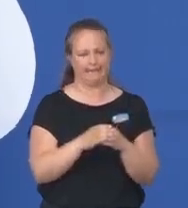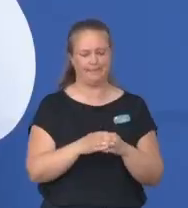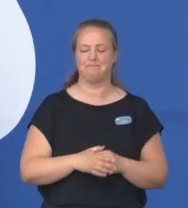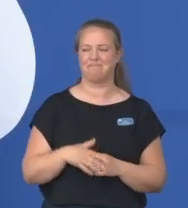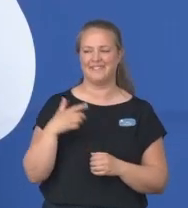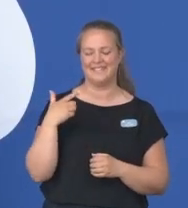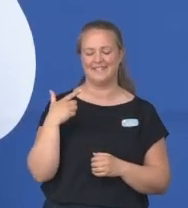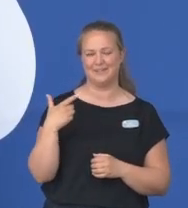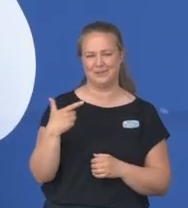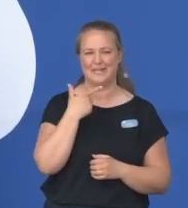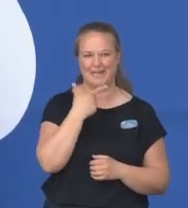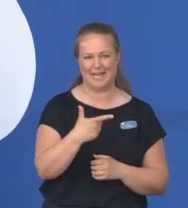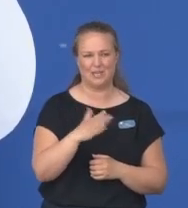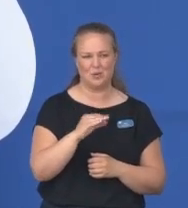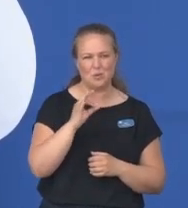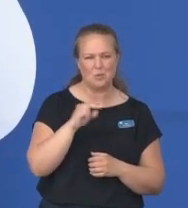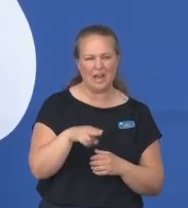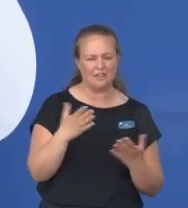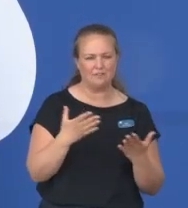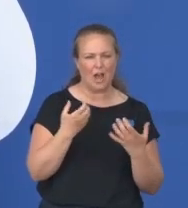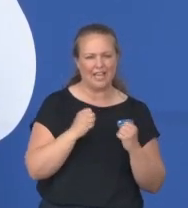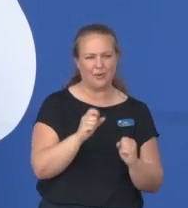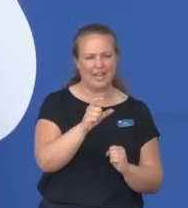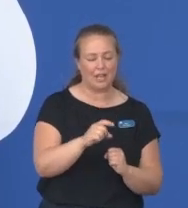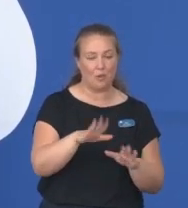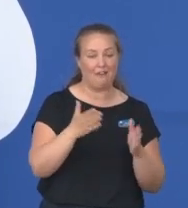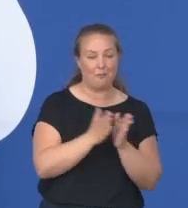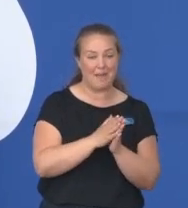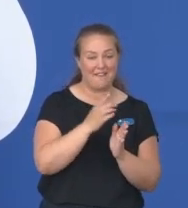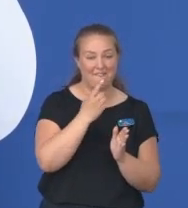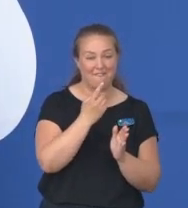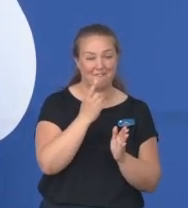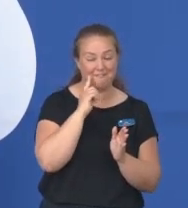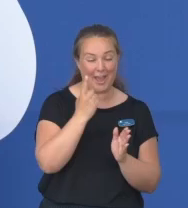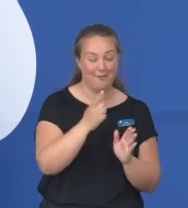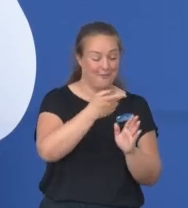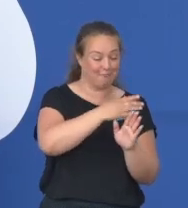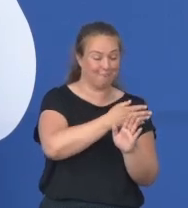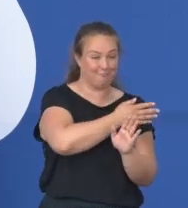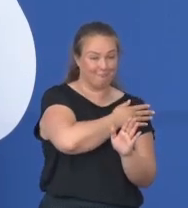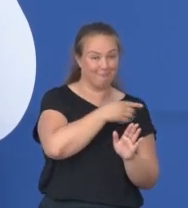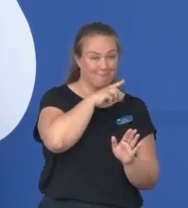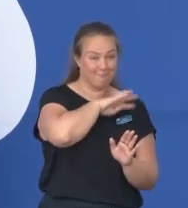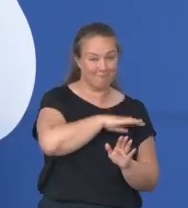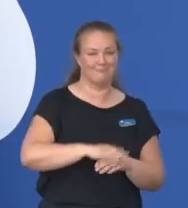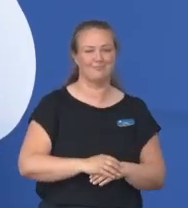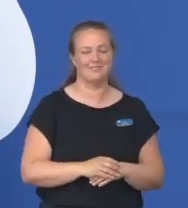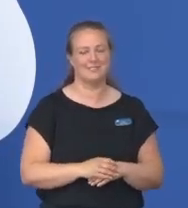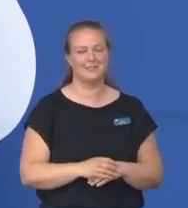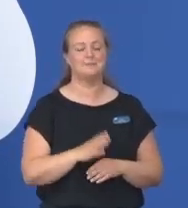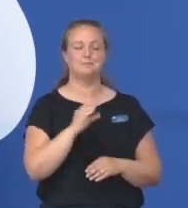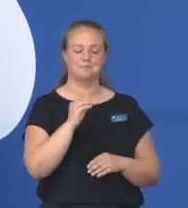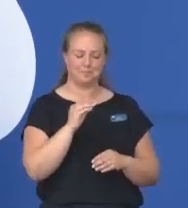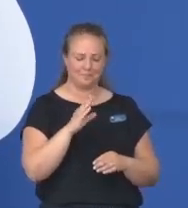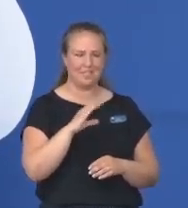Johan, vad är det som arrangerar dig? Du har varit med oss varje år. Väldigt kort, som ska vi få alla. Ja, som sagt,